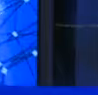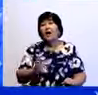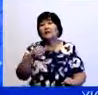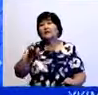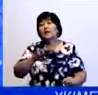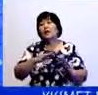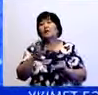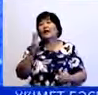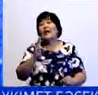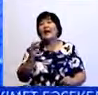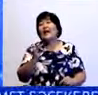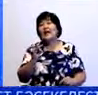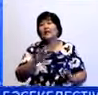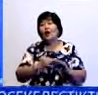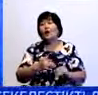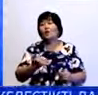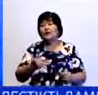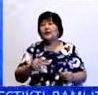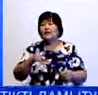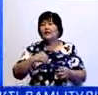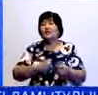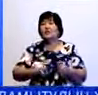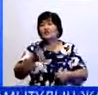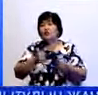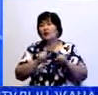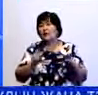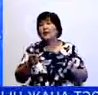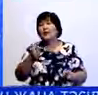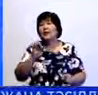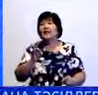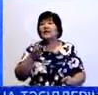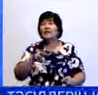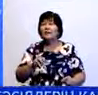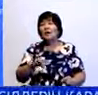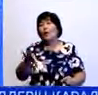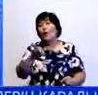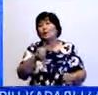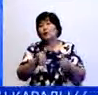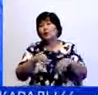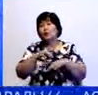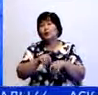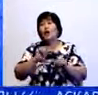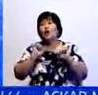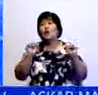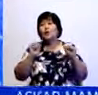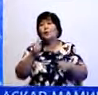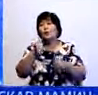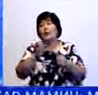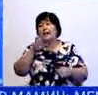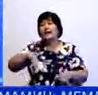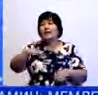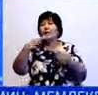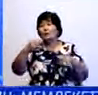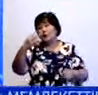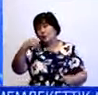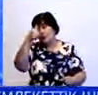Сырдария ауданы Нағилясов ауылында ережесіз жекпе-жектің бір түрі грэплингтен облыстық турнир өтті. Спорт бәсекесі ел